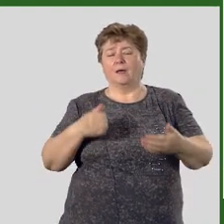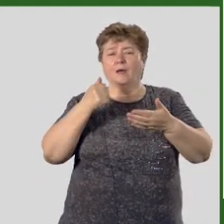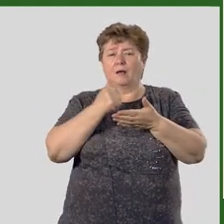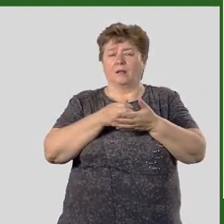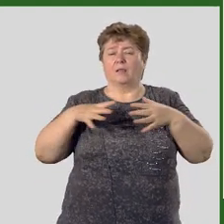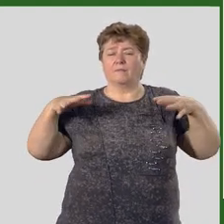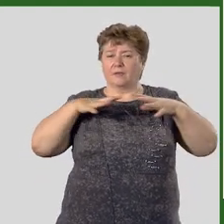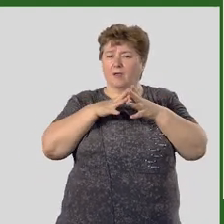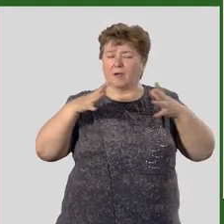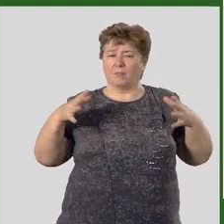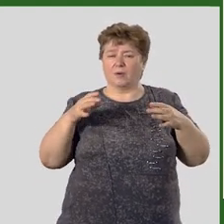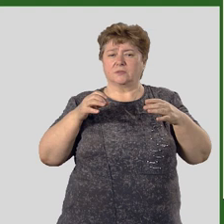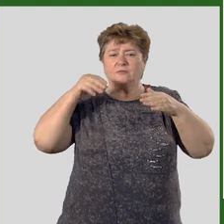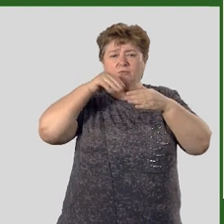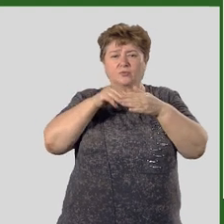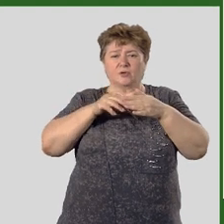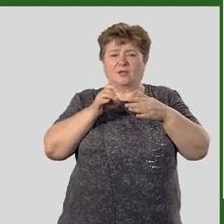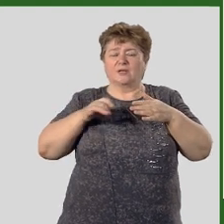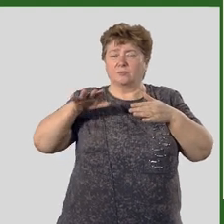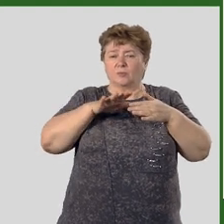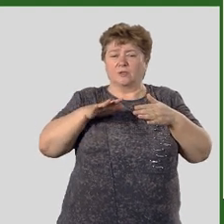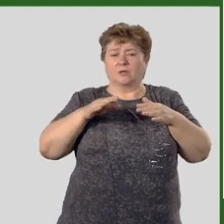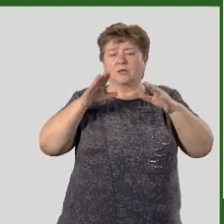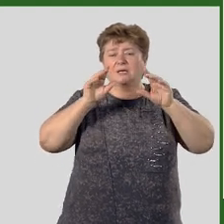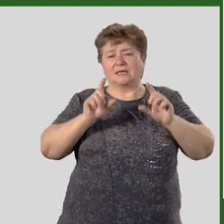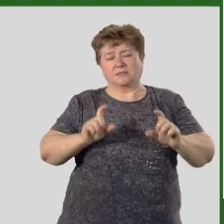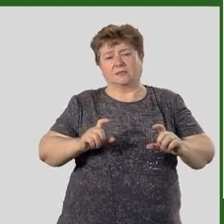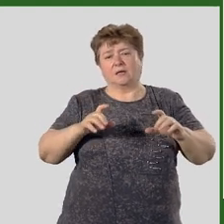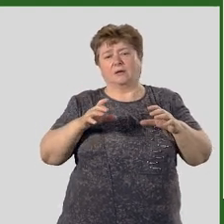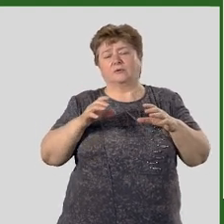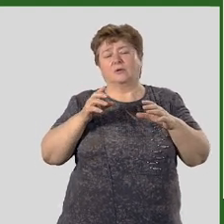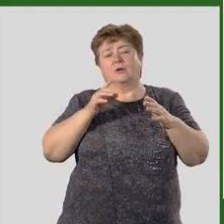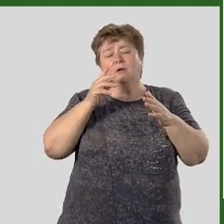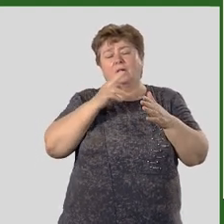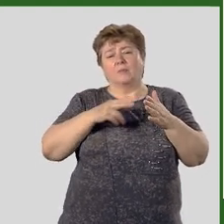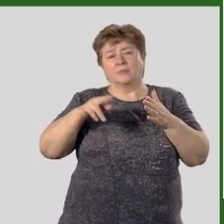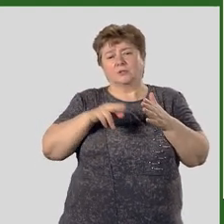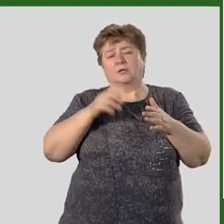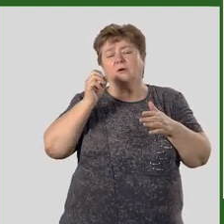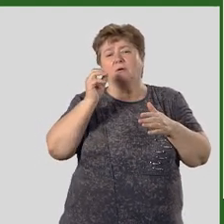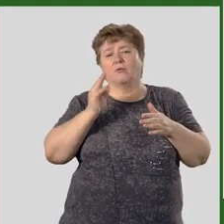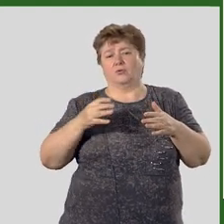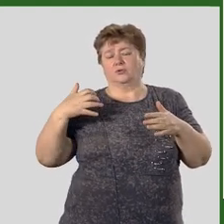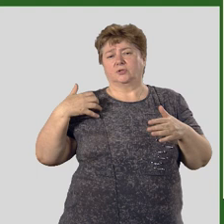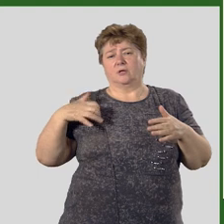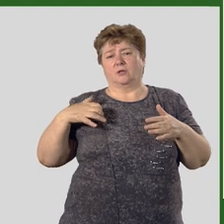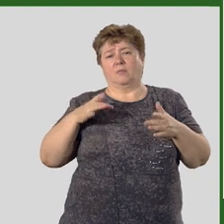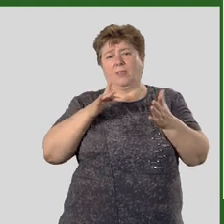Основная масса внутриреспубликанских мигрантов оседает в городах Бишкек, Ош,